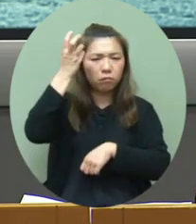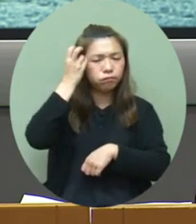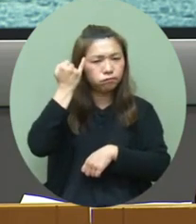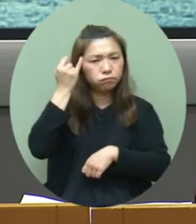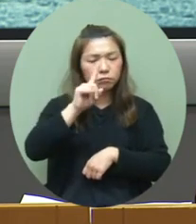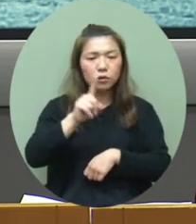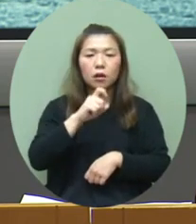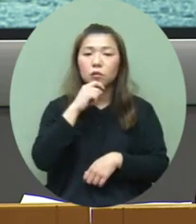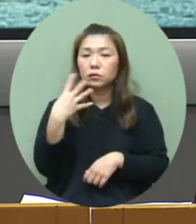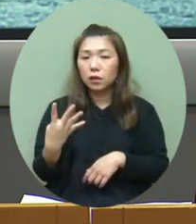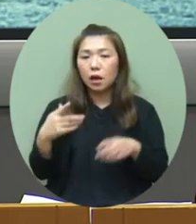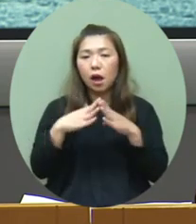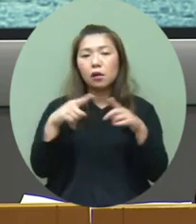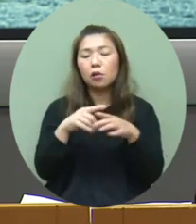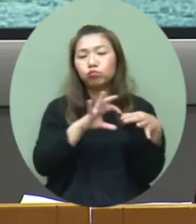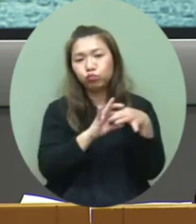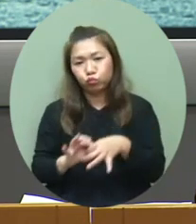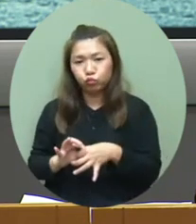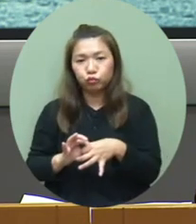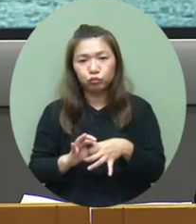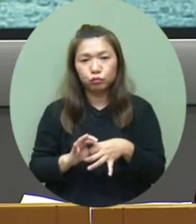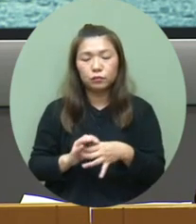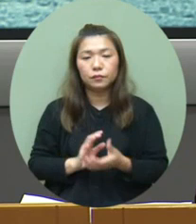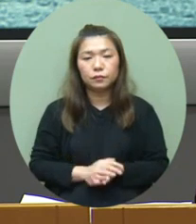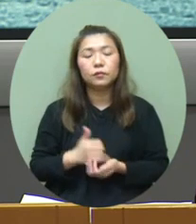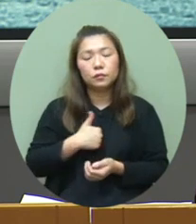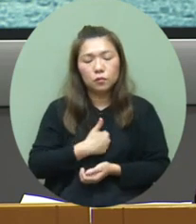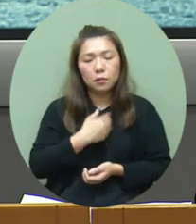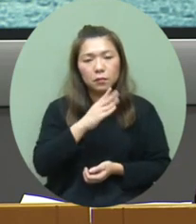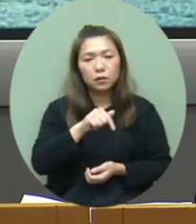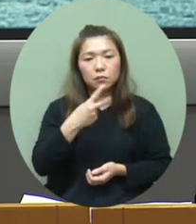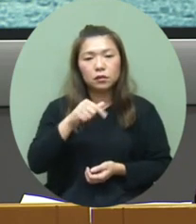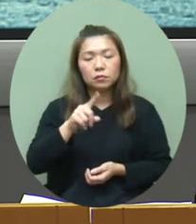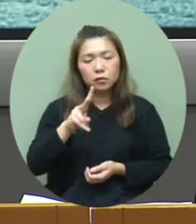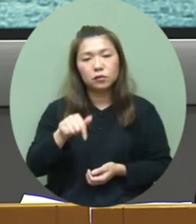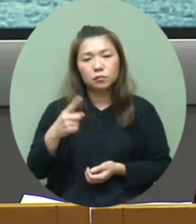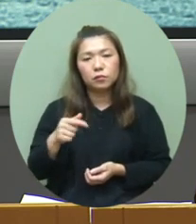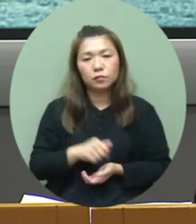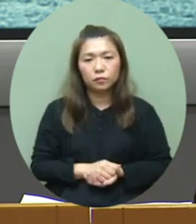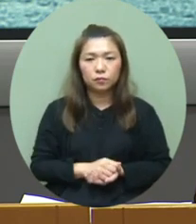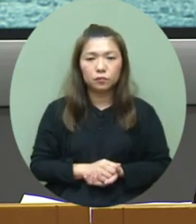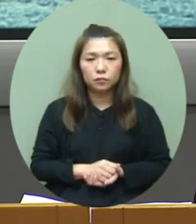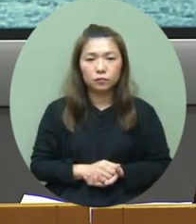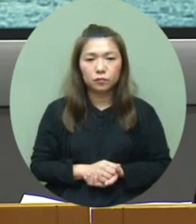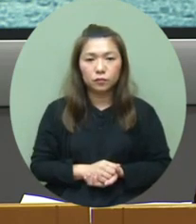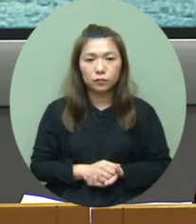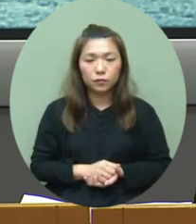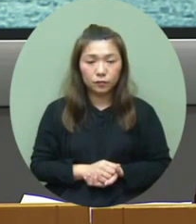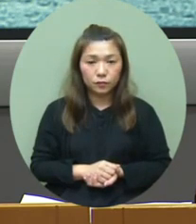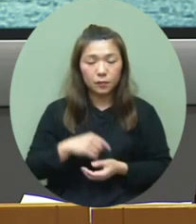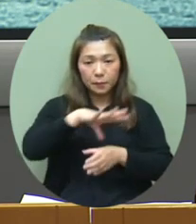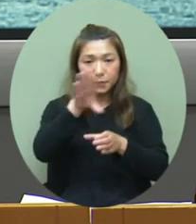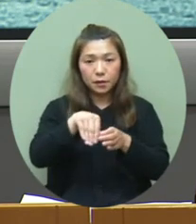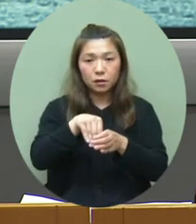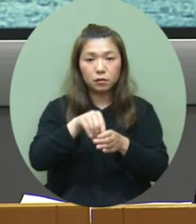案，同埋4個佢哋嘅屋企人咧，就係懷疑係 BA.2.1.2.1 嘅。咁就包